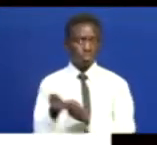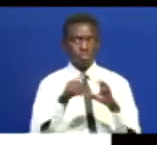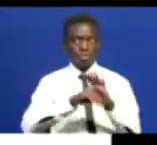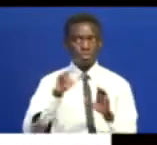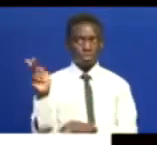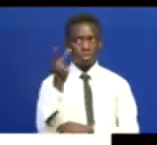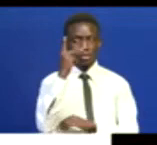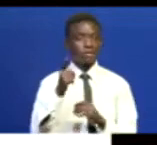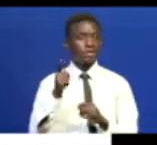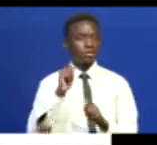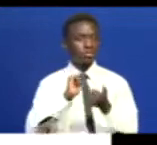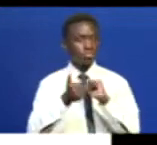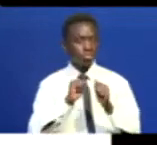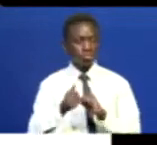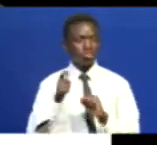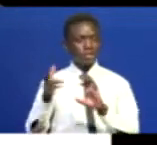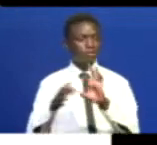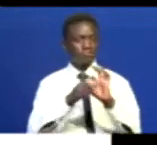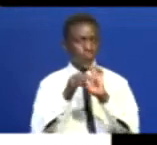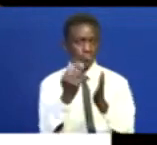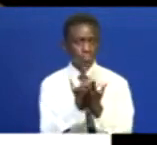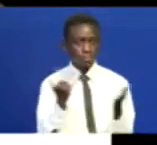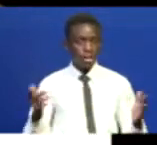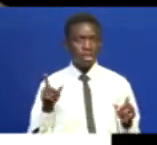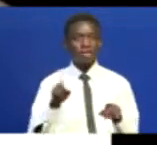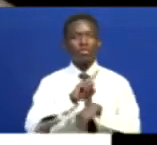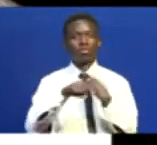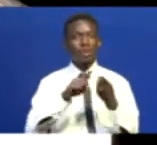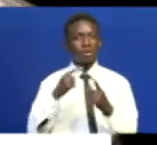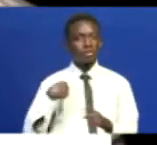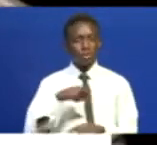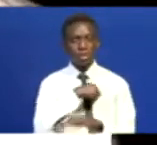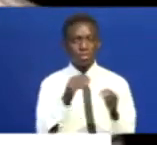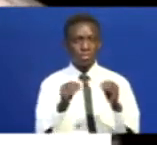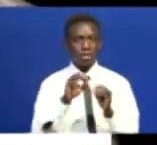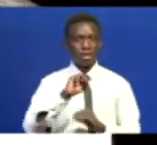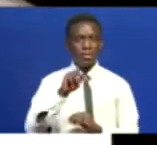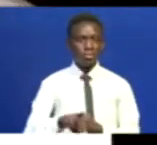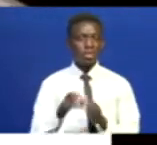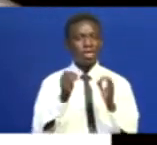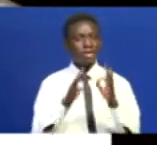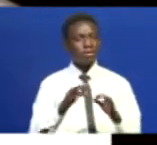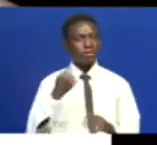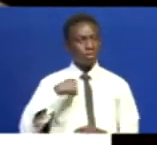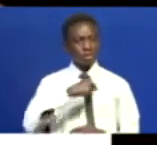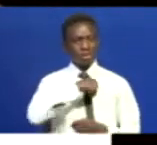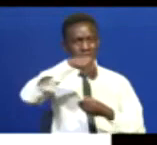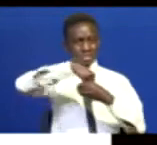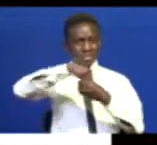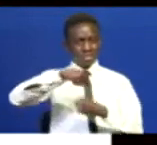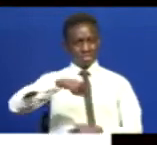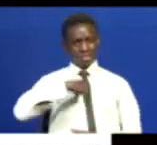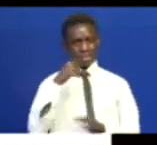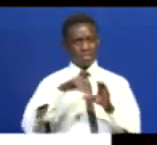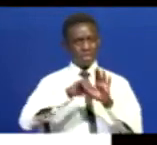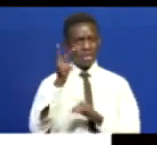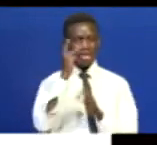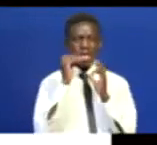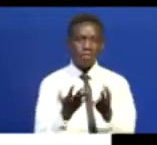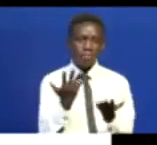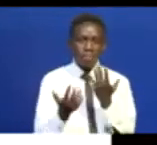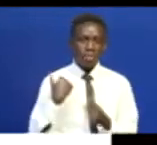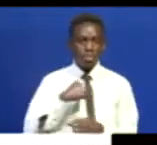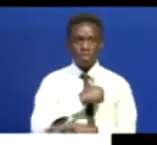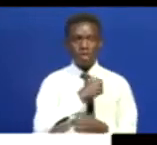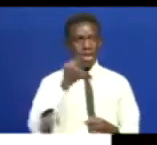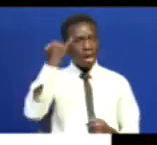very unifying factor. When we meet as members of parliament, be it within ourselves, within Kenya, we could be having different